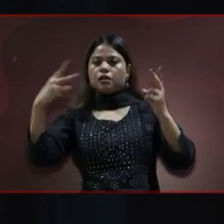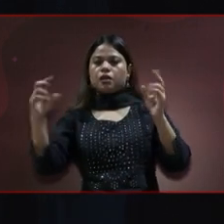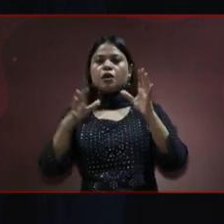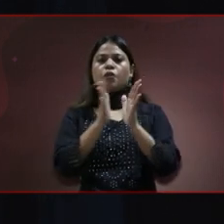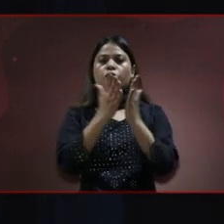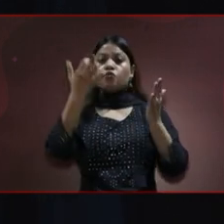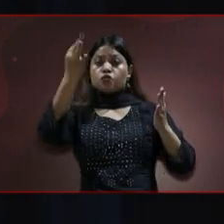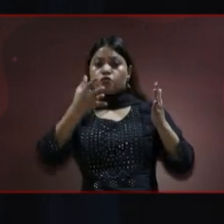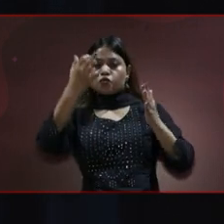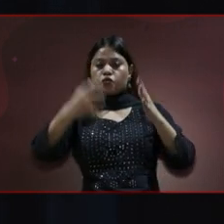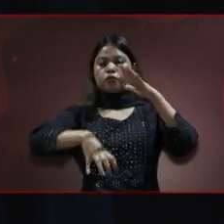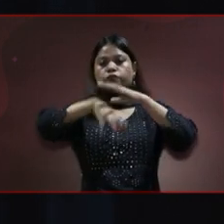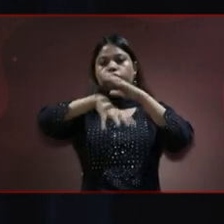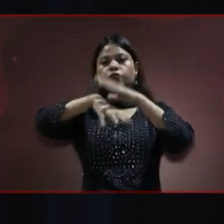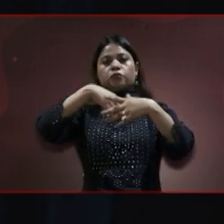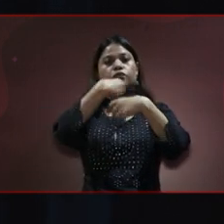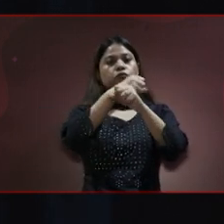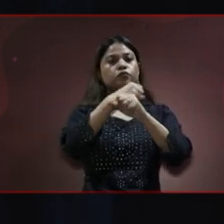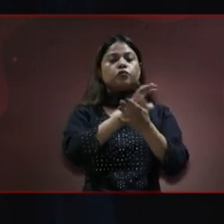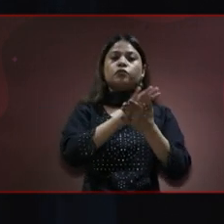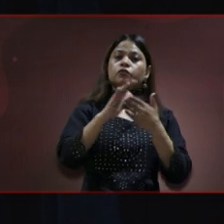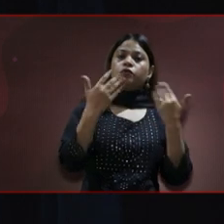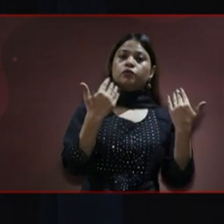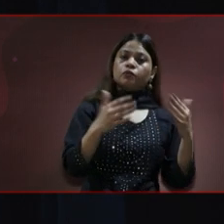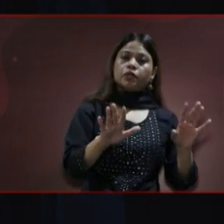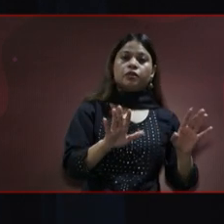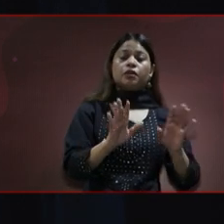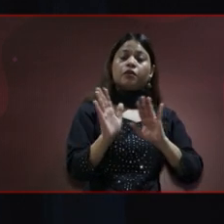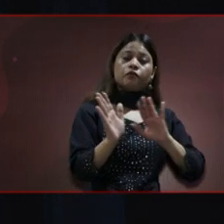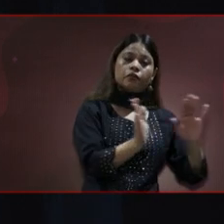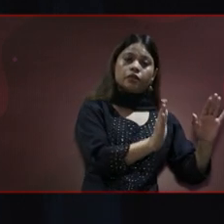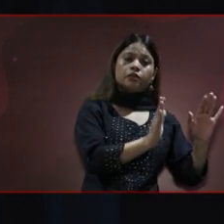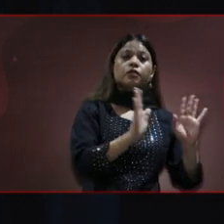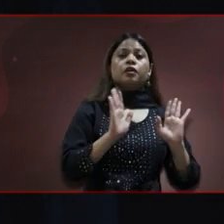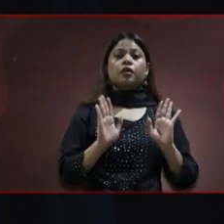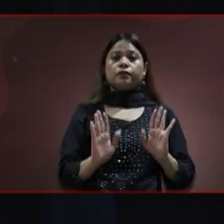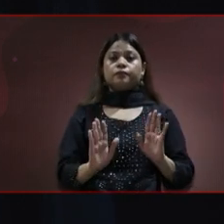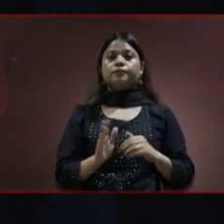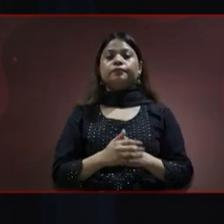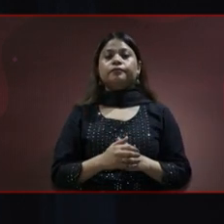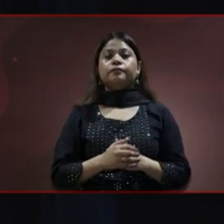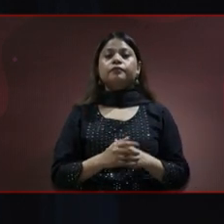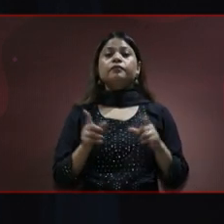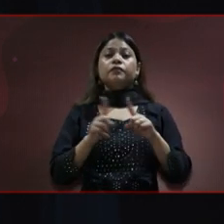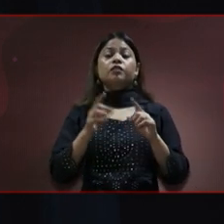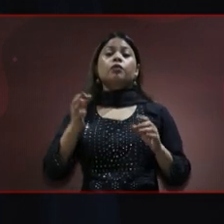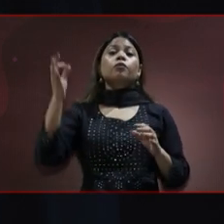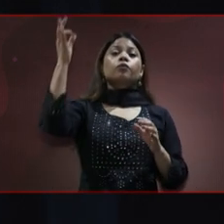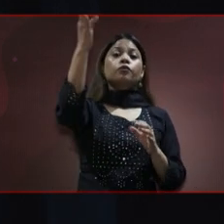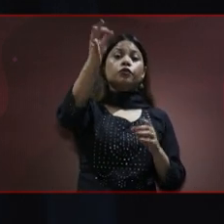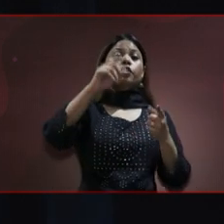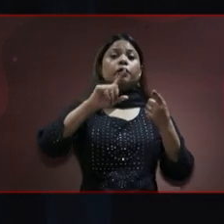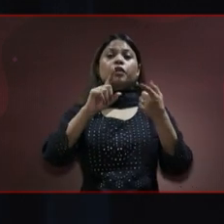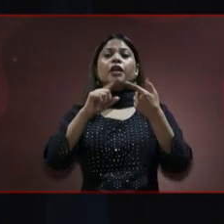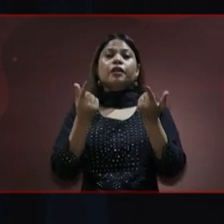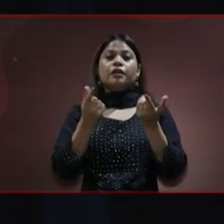जो साइंस किताब बने हैं, सोशल साइंस किताब बने, इसकी भूयसी प्रशंसा, ये फ्यूचरिस्टिक है,